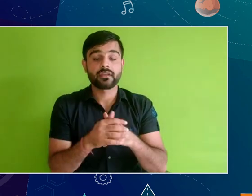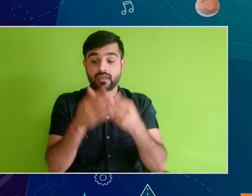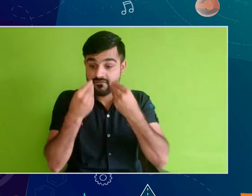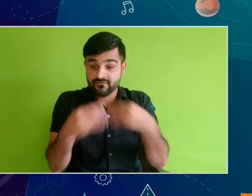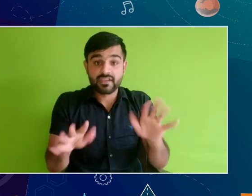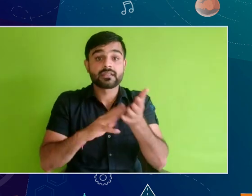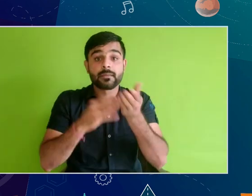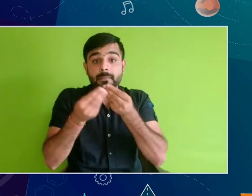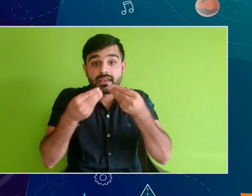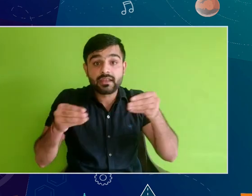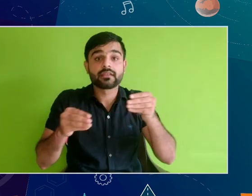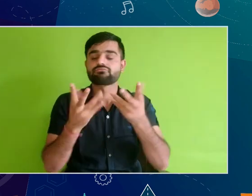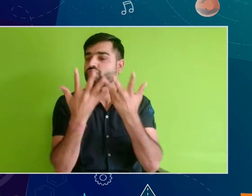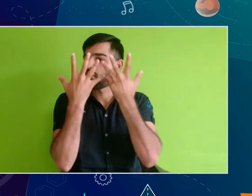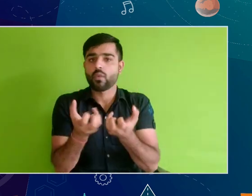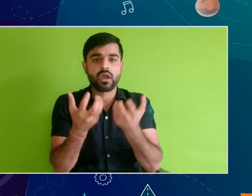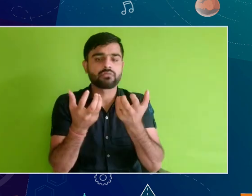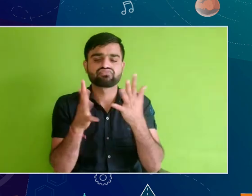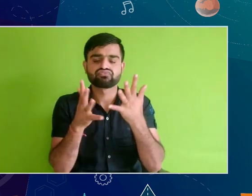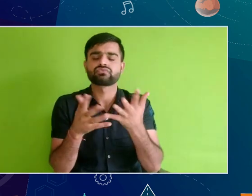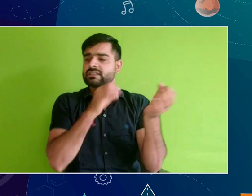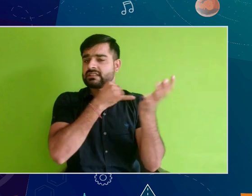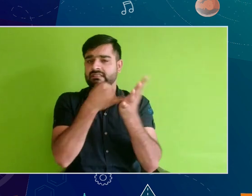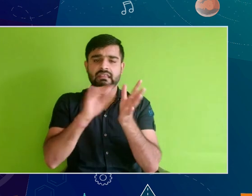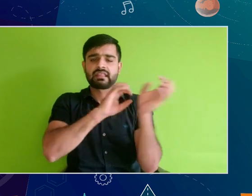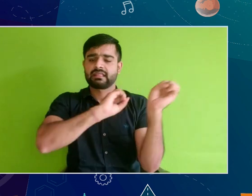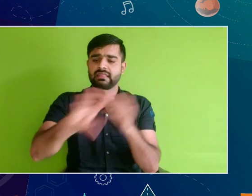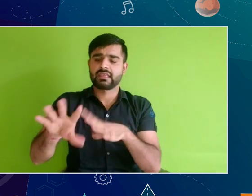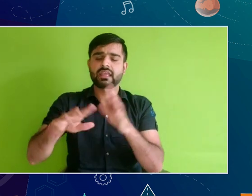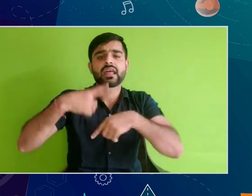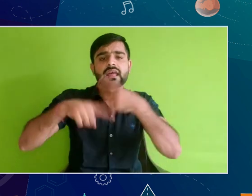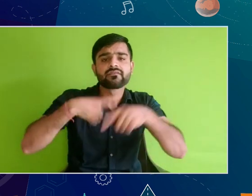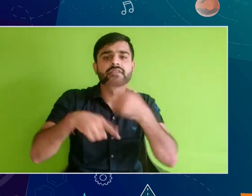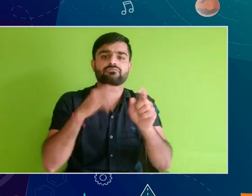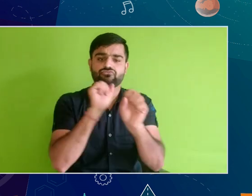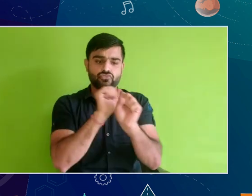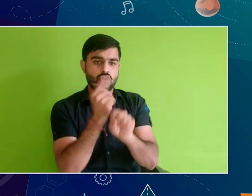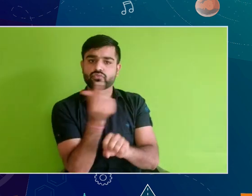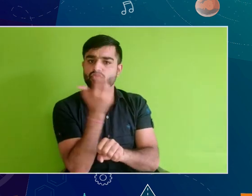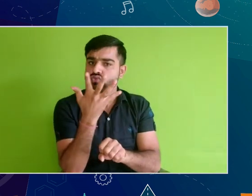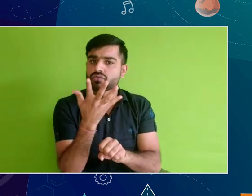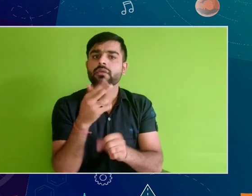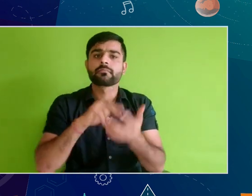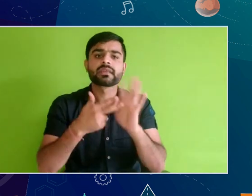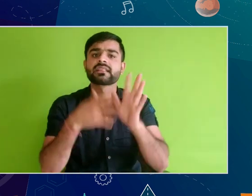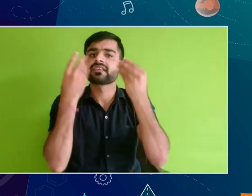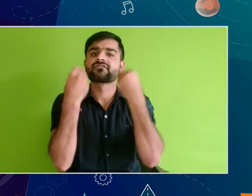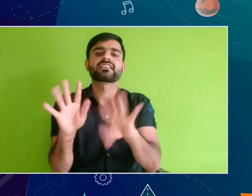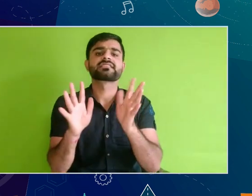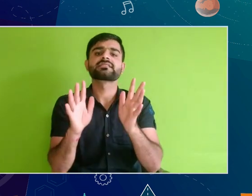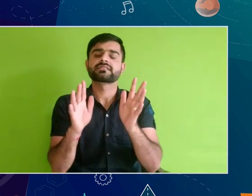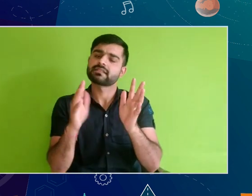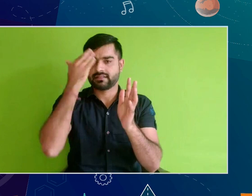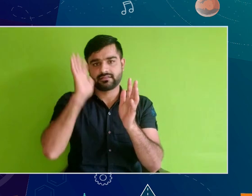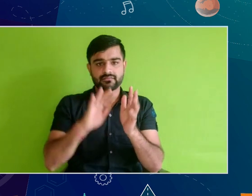इज अनवांटेड और रिजेक्टेड, जो भी चीज हम अपने डेली मर्रा में काम में नहीं ले सकते दैट इज वेस्ट अकॉर्डिंग टू अस, एंड